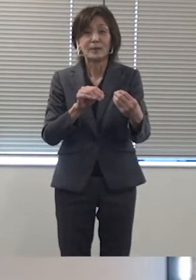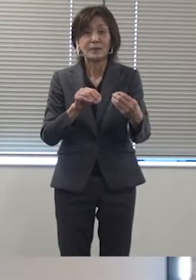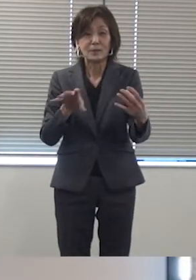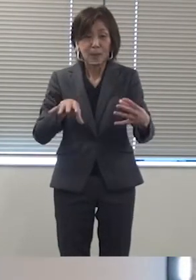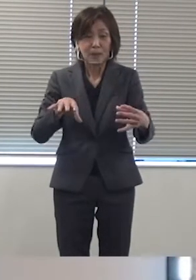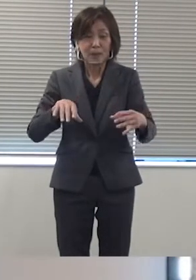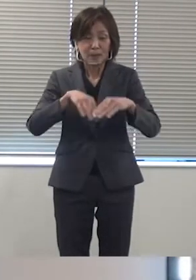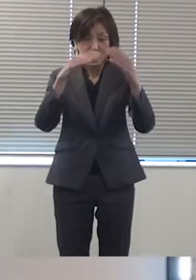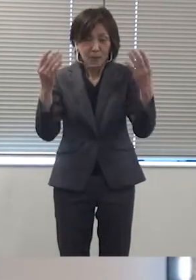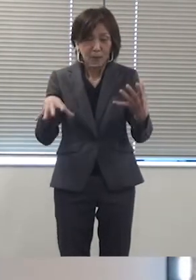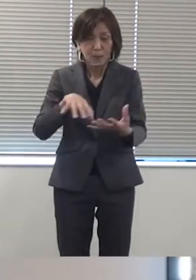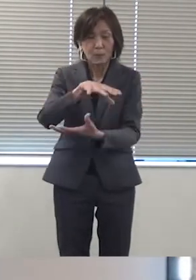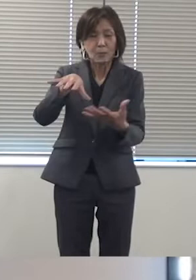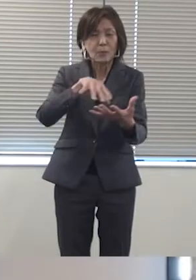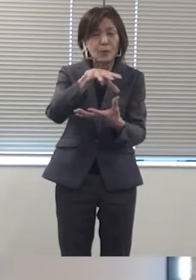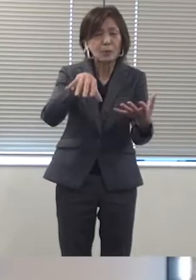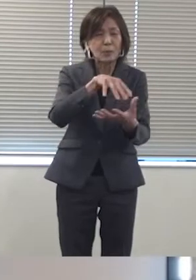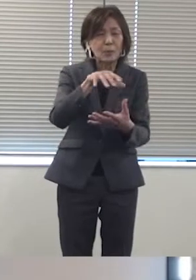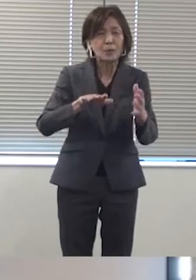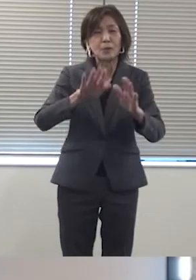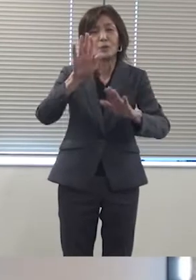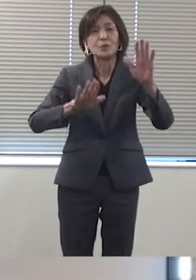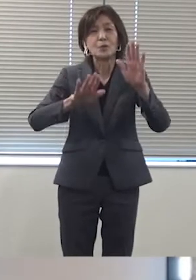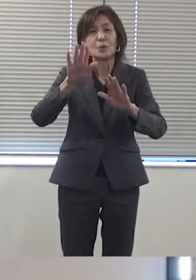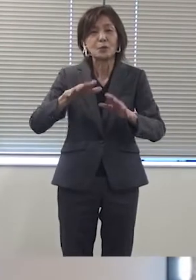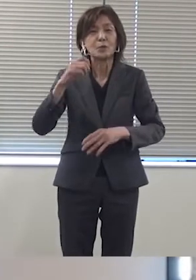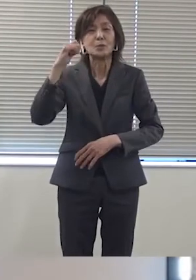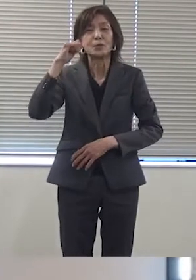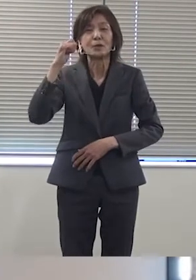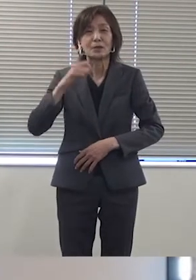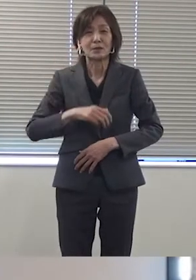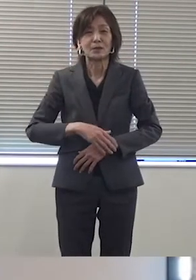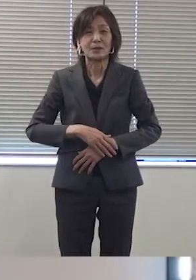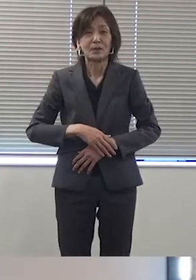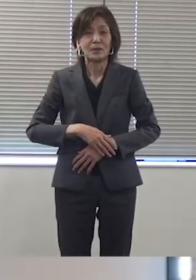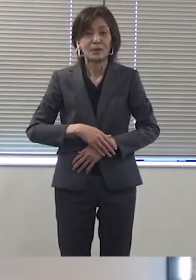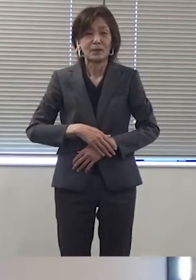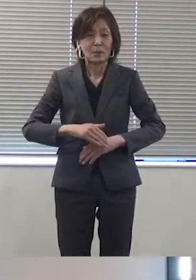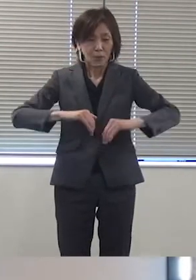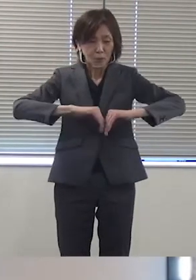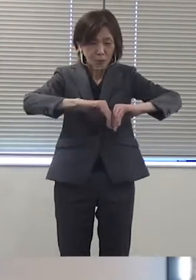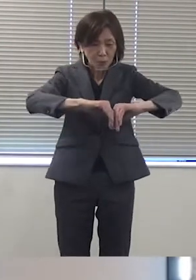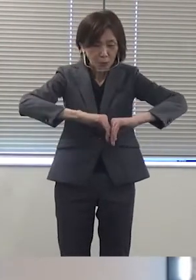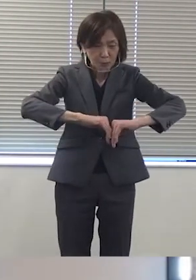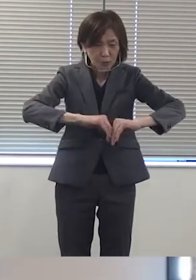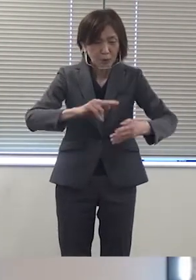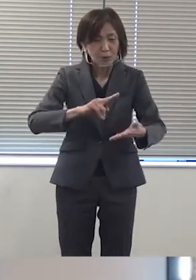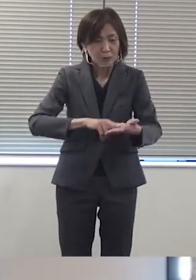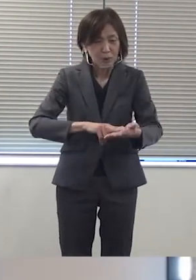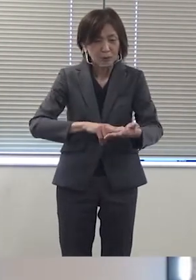害を特定するにもかなりの価格の費用もかかりますので、なかなか難しい問題が残っています。